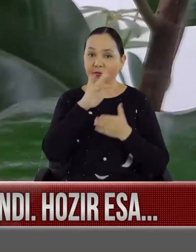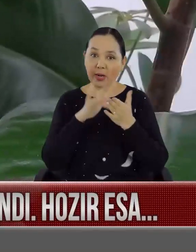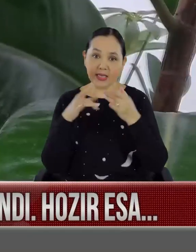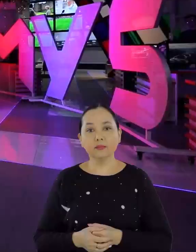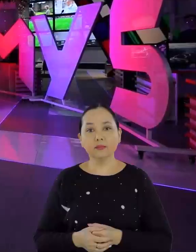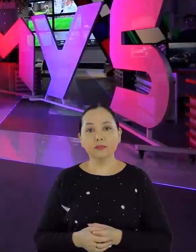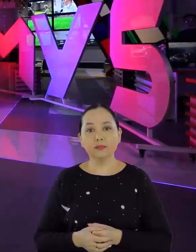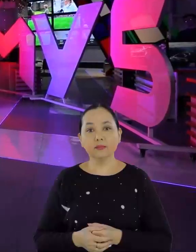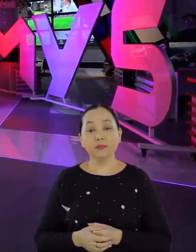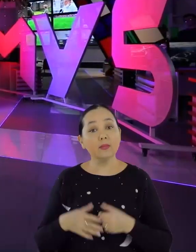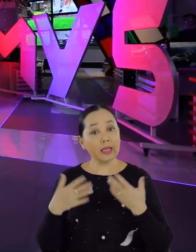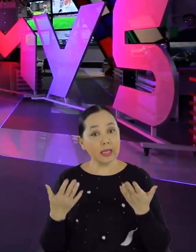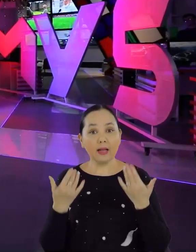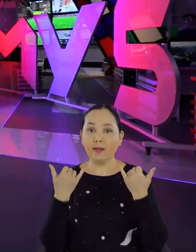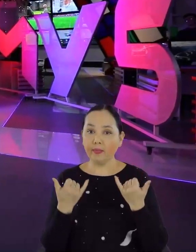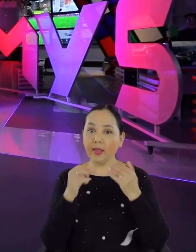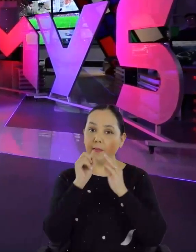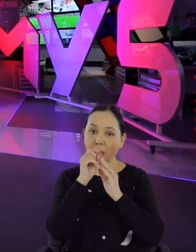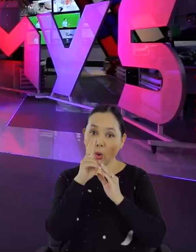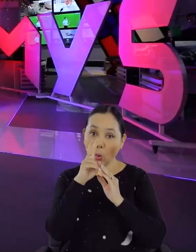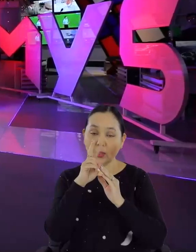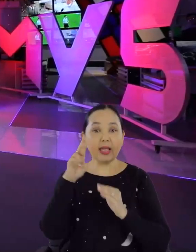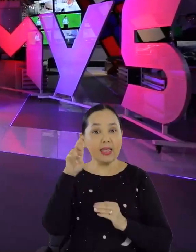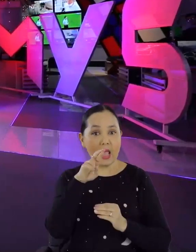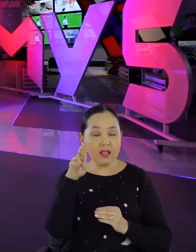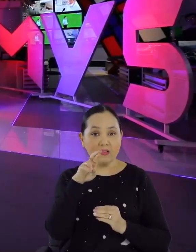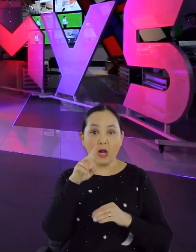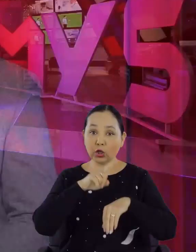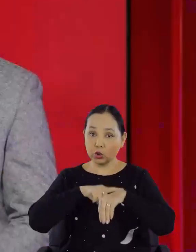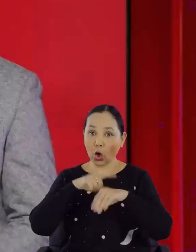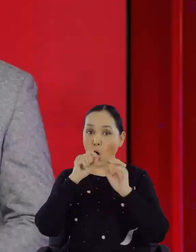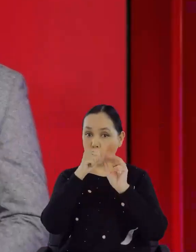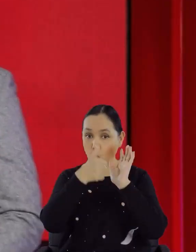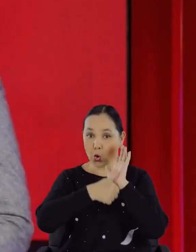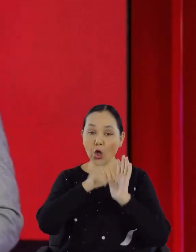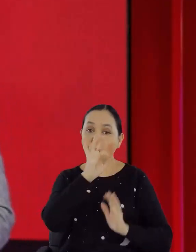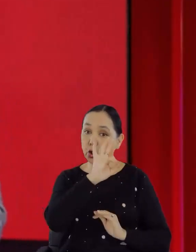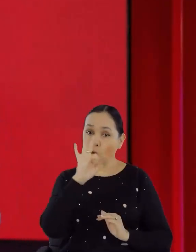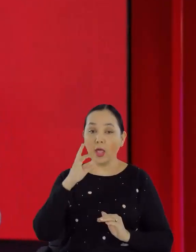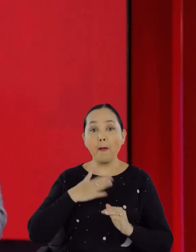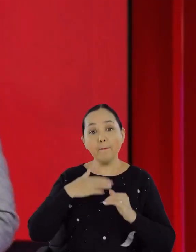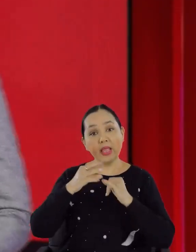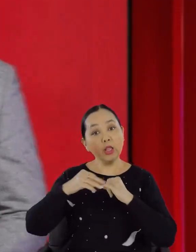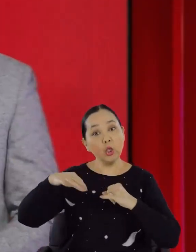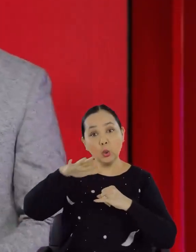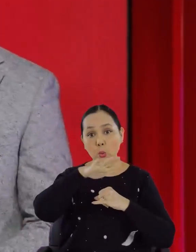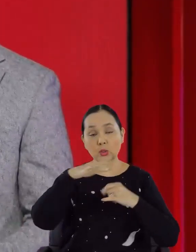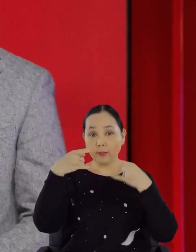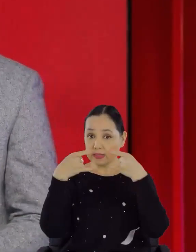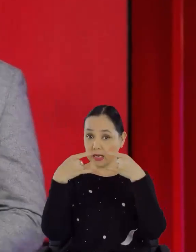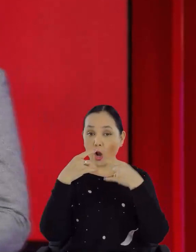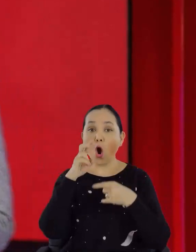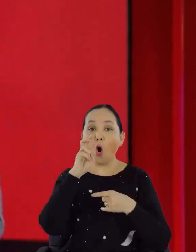Markaziy studiya. Demak, 12 yanvar soat 16:00 mening Yurtim